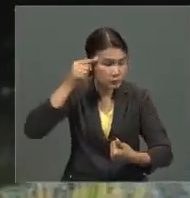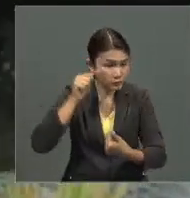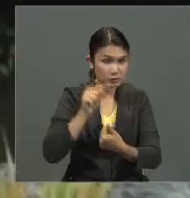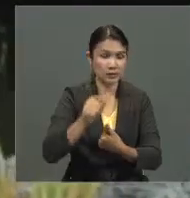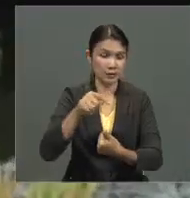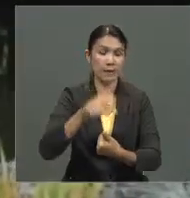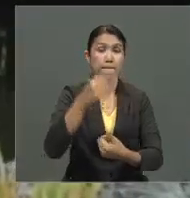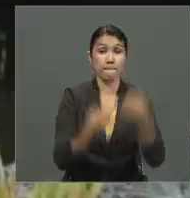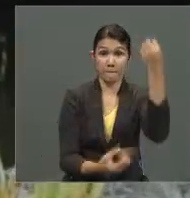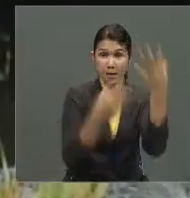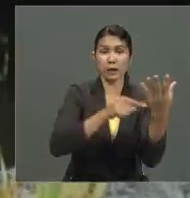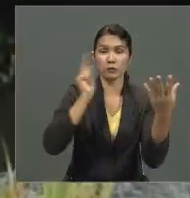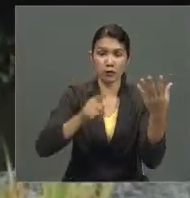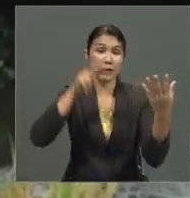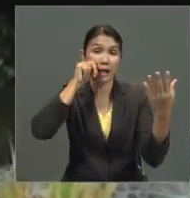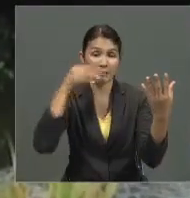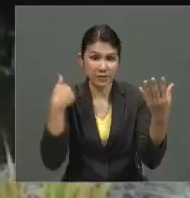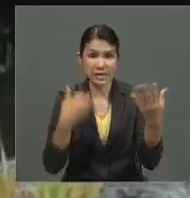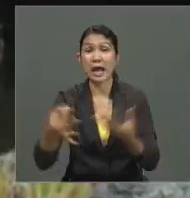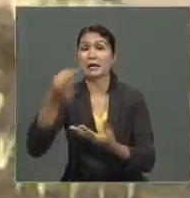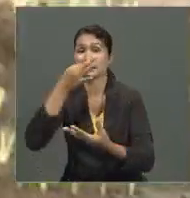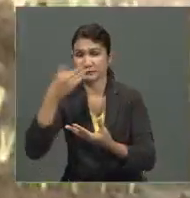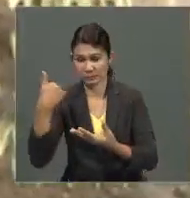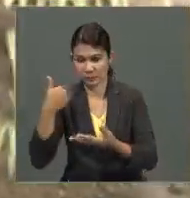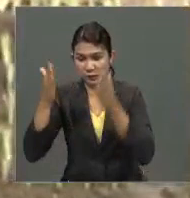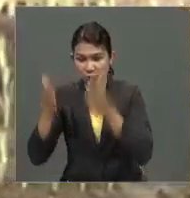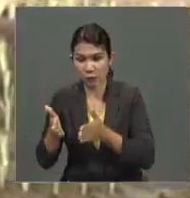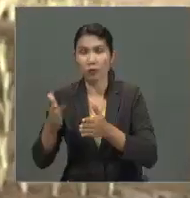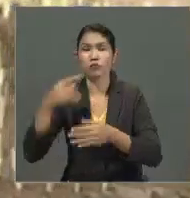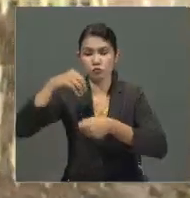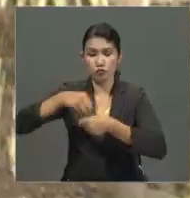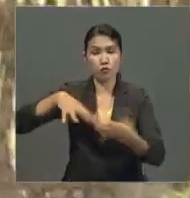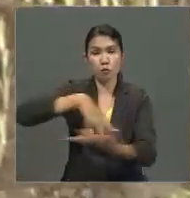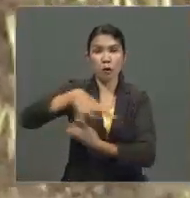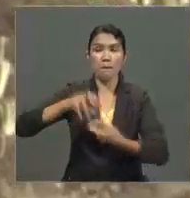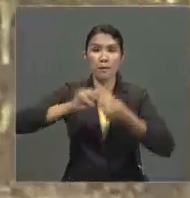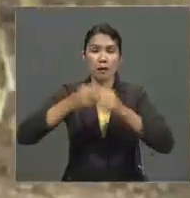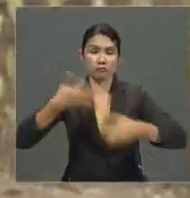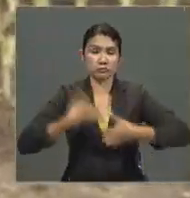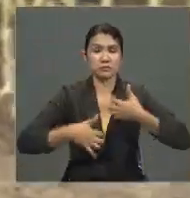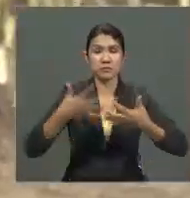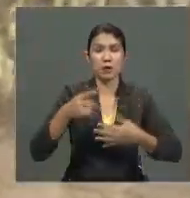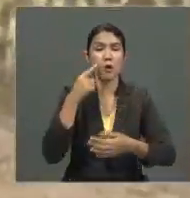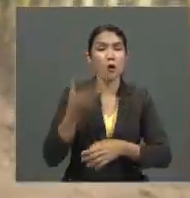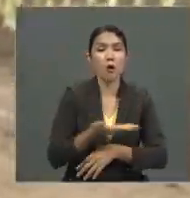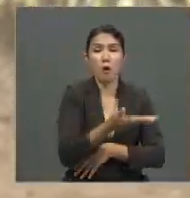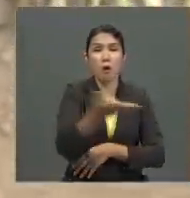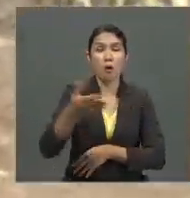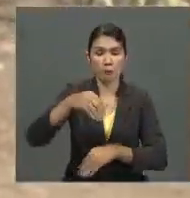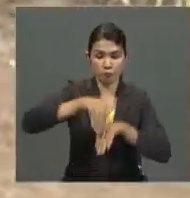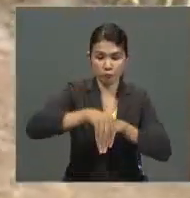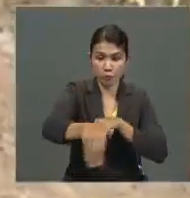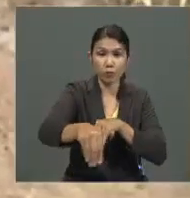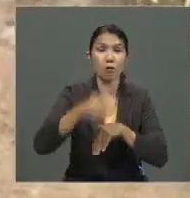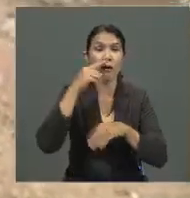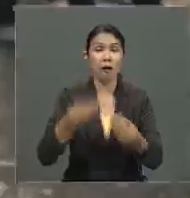ได้น้ำและประชาชนต้องได้อาชีพคนสามารถอยู่กับป่าได้อย่างไม่เดือดร้อนพร้อมให้ทุกคนนั้นร่วมกันปลูกป่าเพื่อลูกหลานไม่ว่าจะเป็น